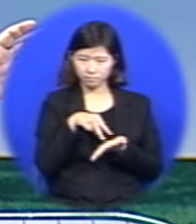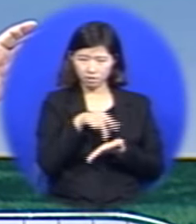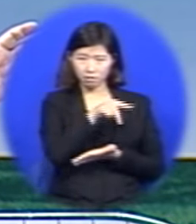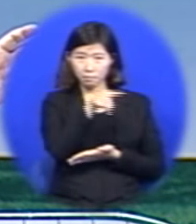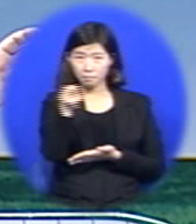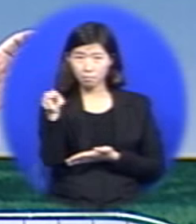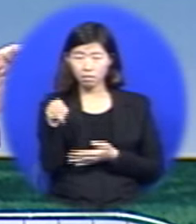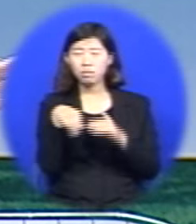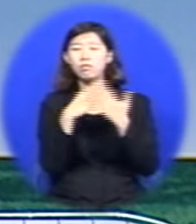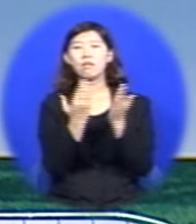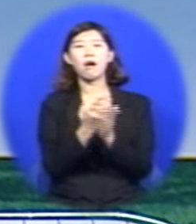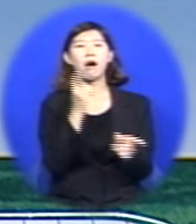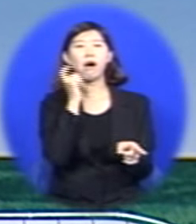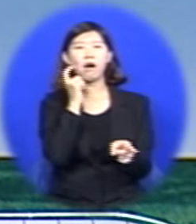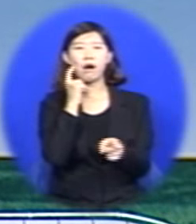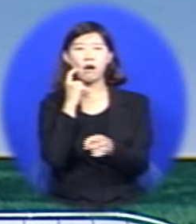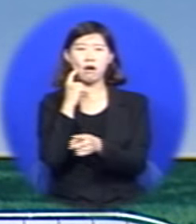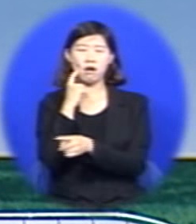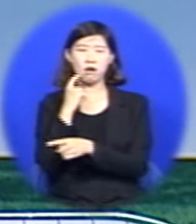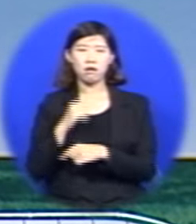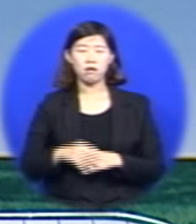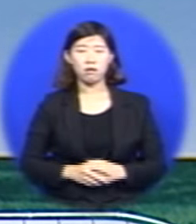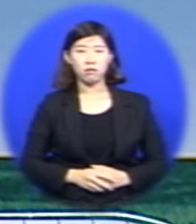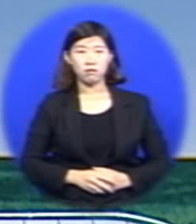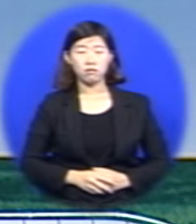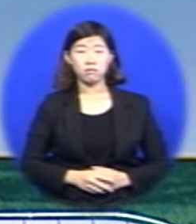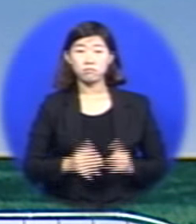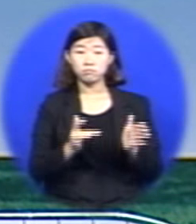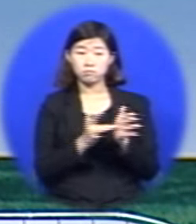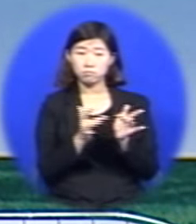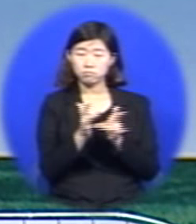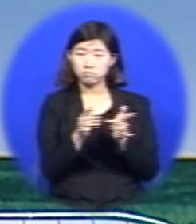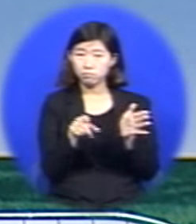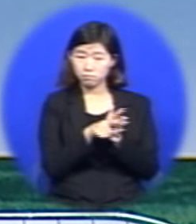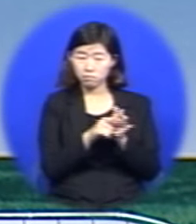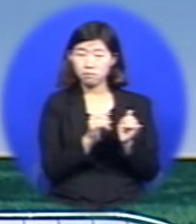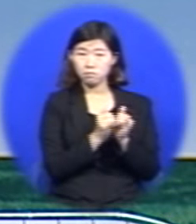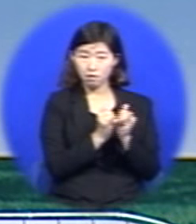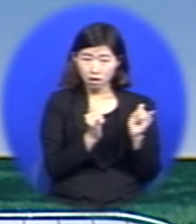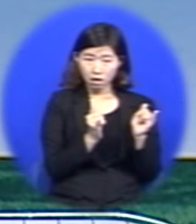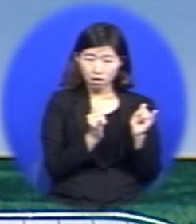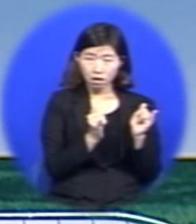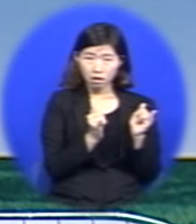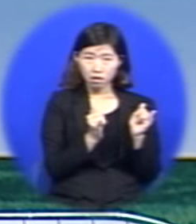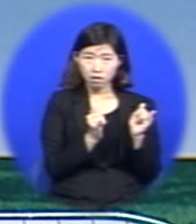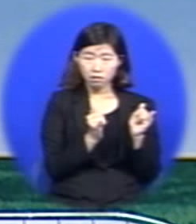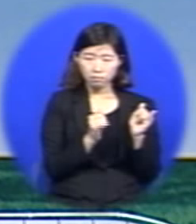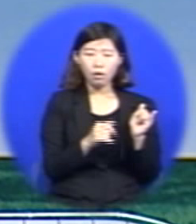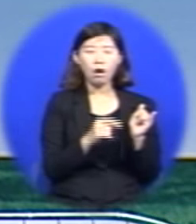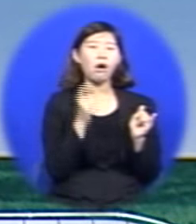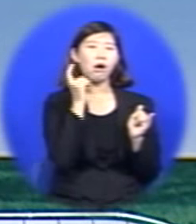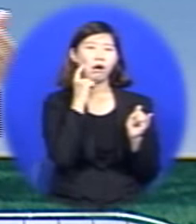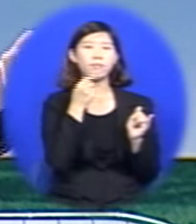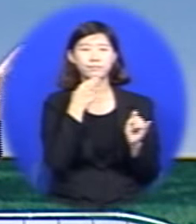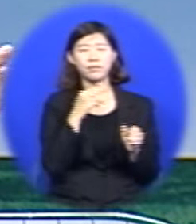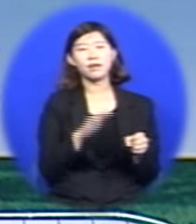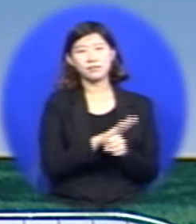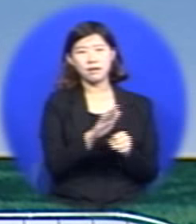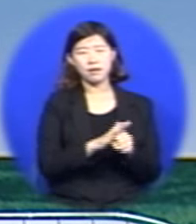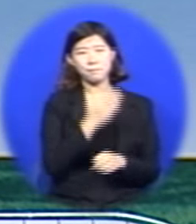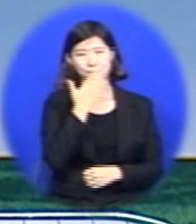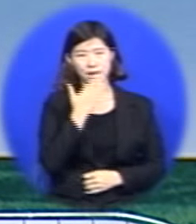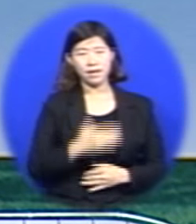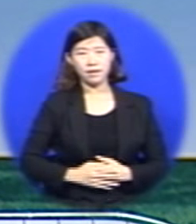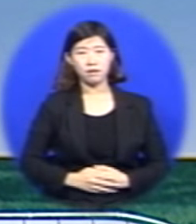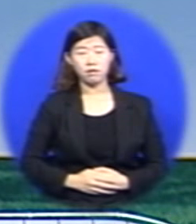사랑입니다. 예수 믿는 사람이 가지고 있는 사랑만이 거짓이 없는 사랑입니다. 도대체 어떤